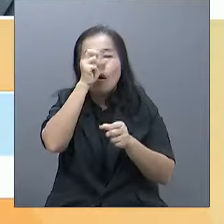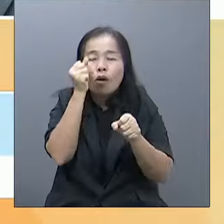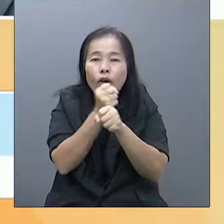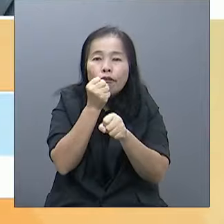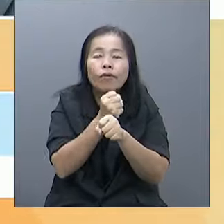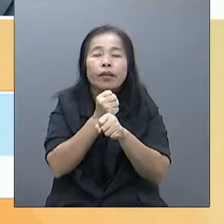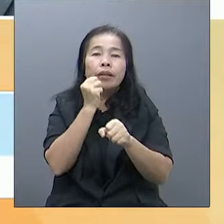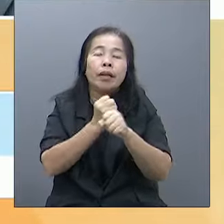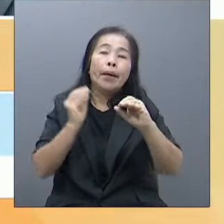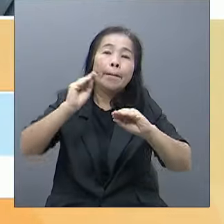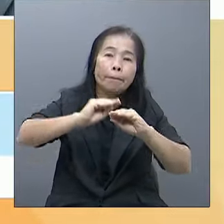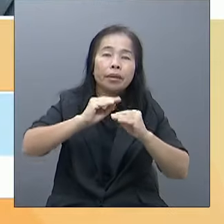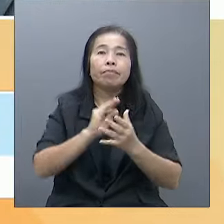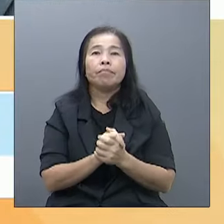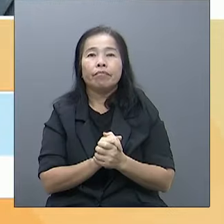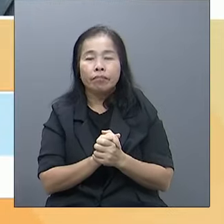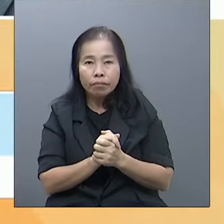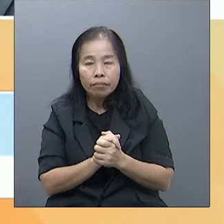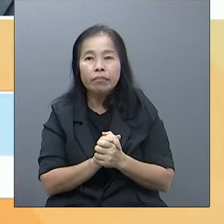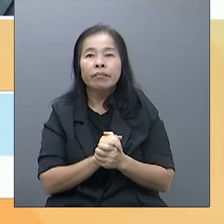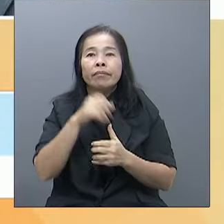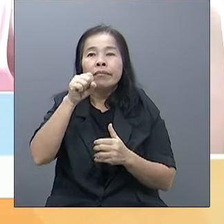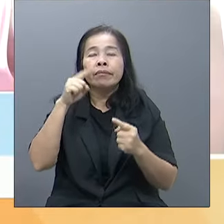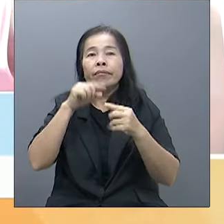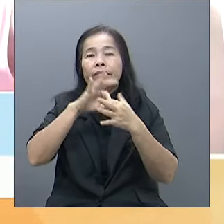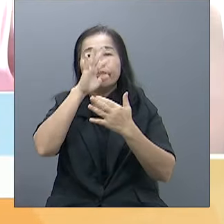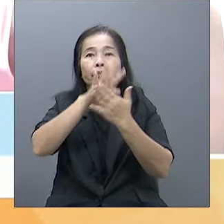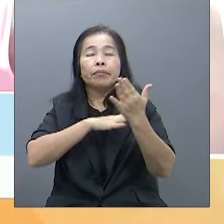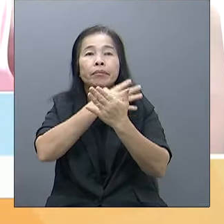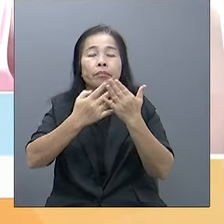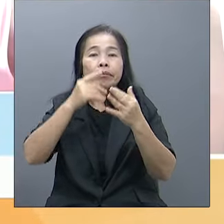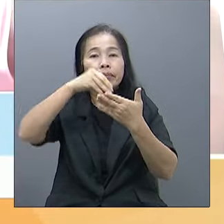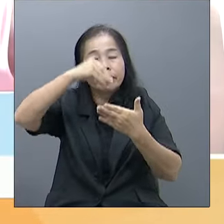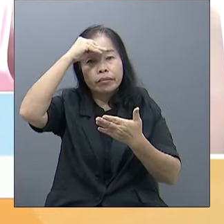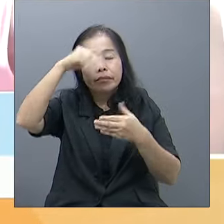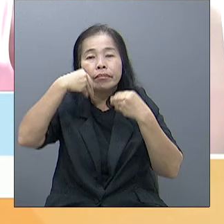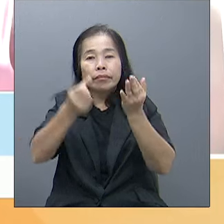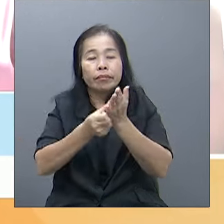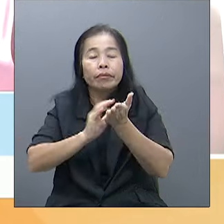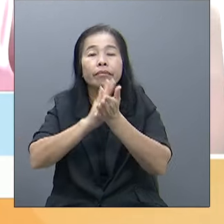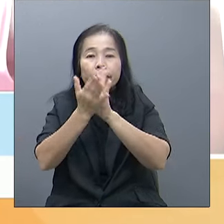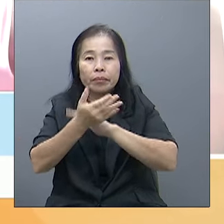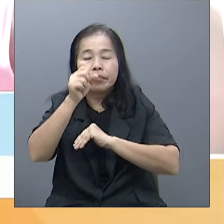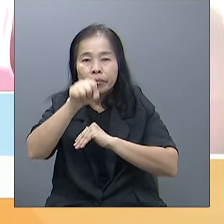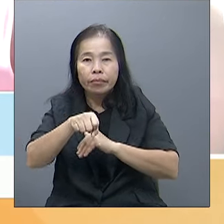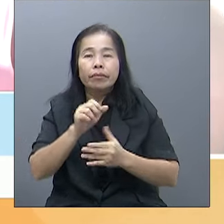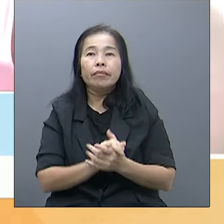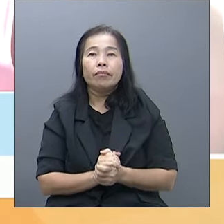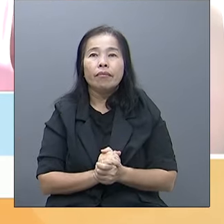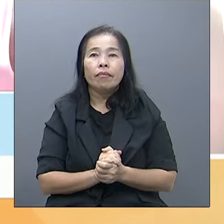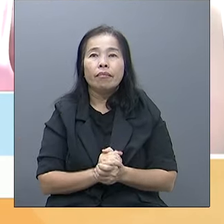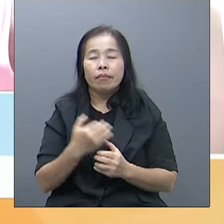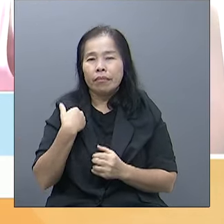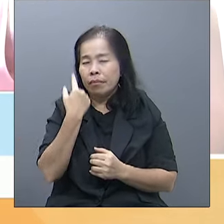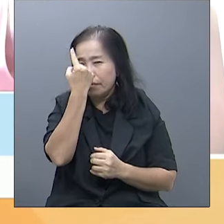ไปครับ ค่ะก็เรียกว่าบูรณาการเข้าไปในเรื่องของแผนการเรียนที่สามารถปรับให้เหมาะสมด้วยนะคะทีนี้มีอีกหนึ่งประเด็นค่ะท่านโฆษก